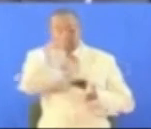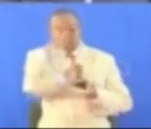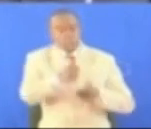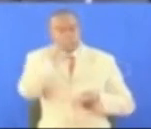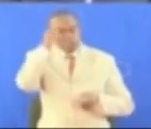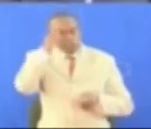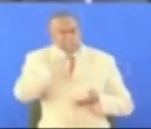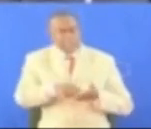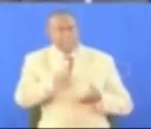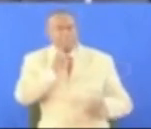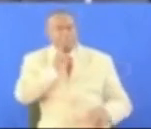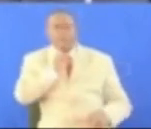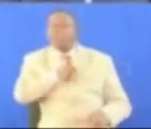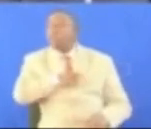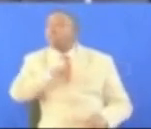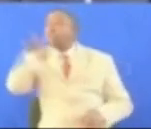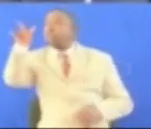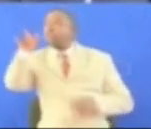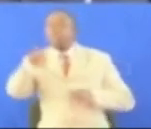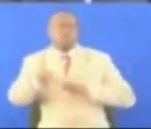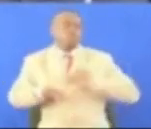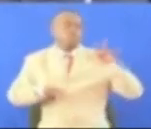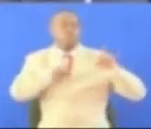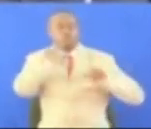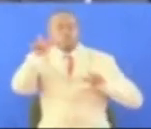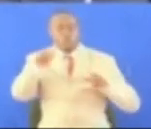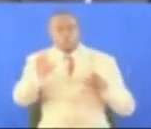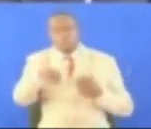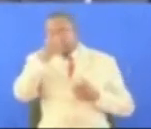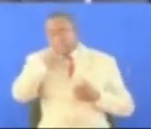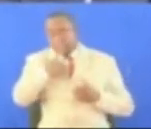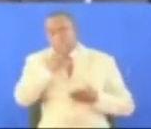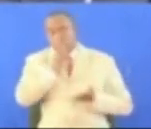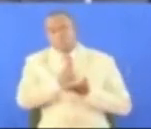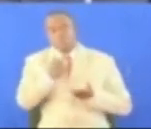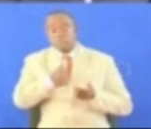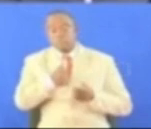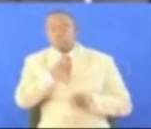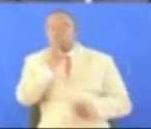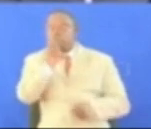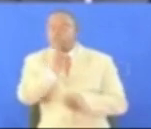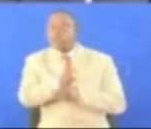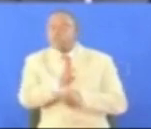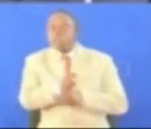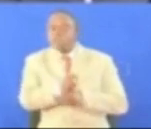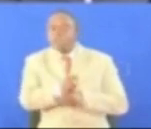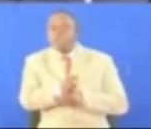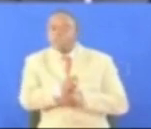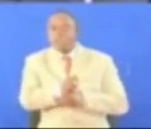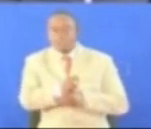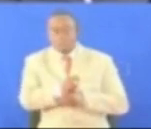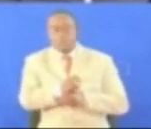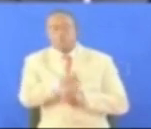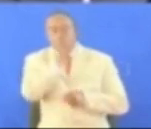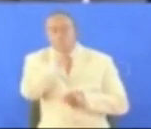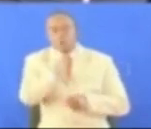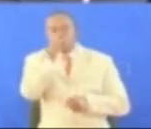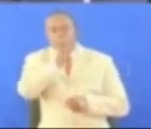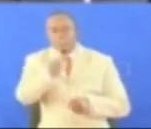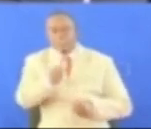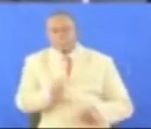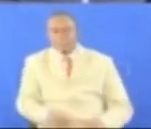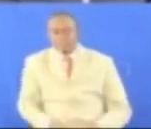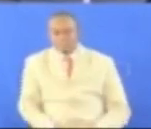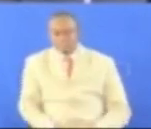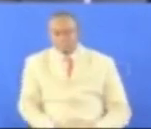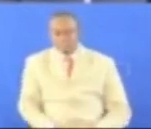mama akawii anazunguka huko na huko, kwa sababu ya kuhakikisha kwamba tunalinda Watanzania na uzao wao.